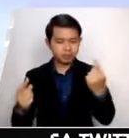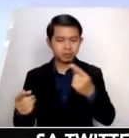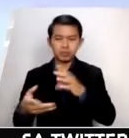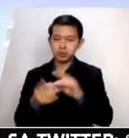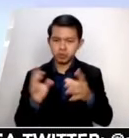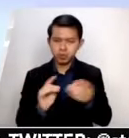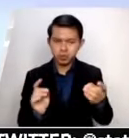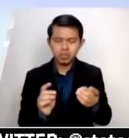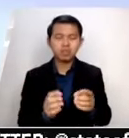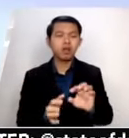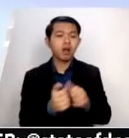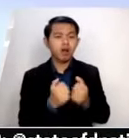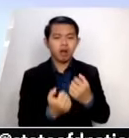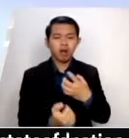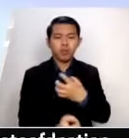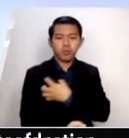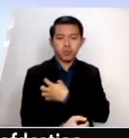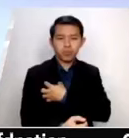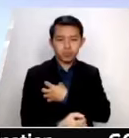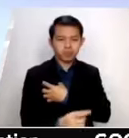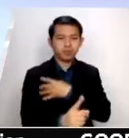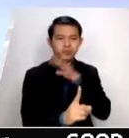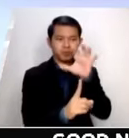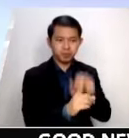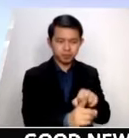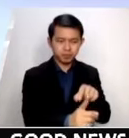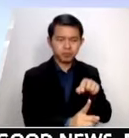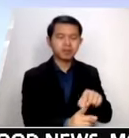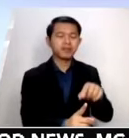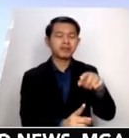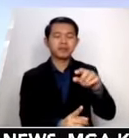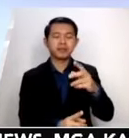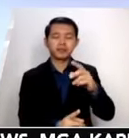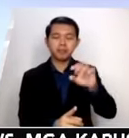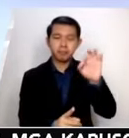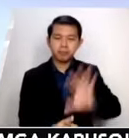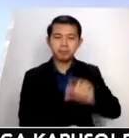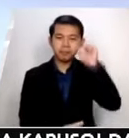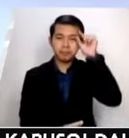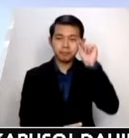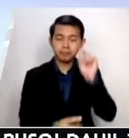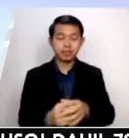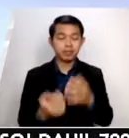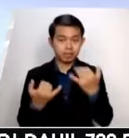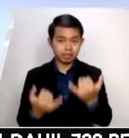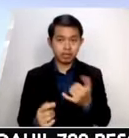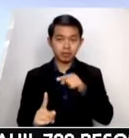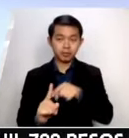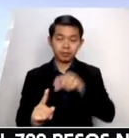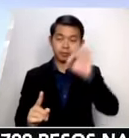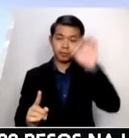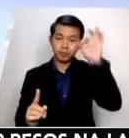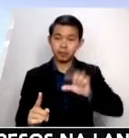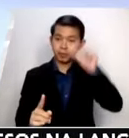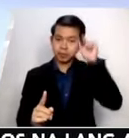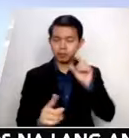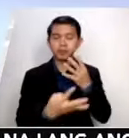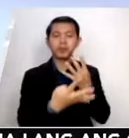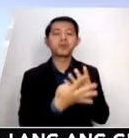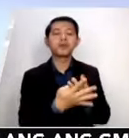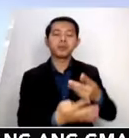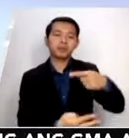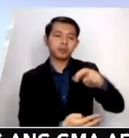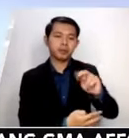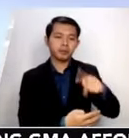mga autoridad ang leader ng kingdom of Jesus Christ nasa PNP Custodio Center ngayon si Kiboy pero hihilingin daw ng kanyang kampo na